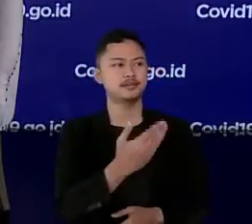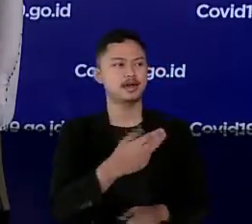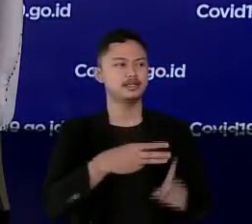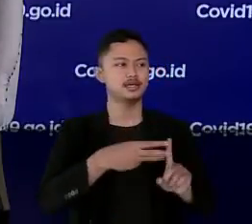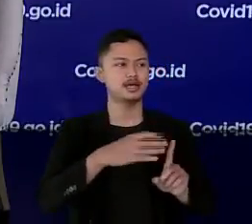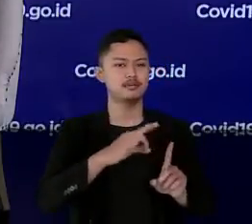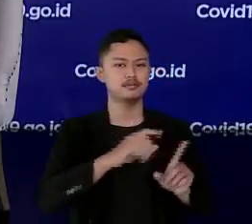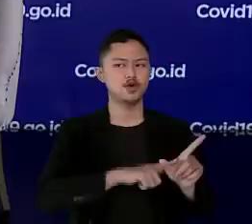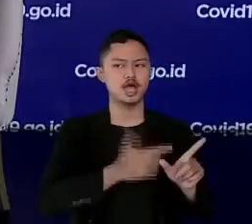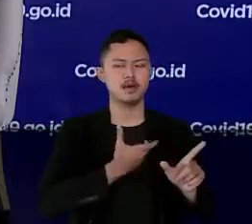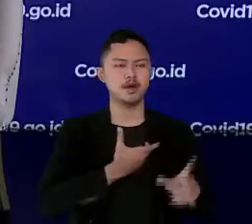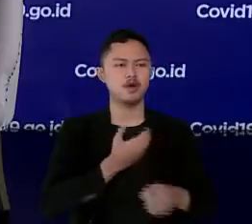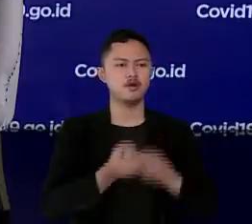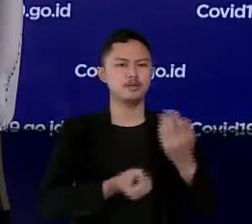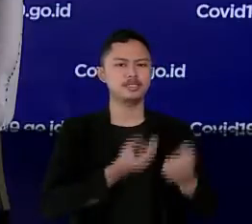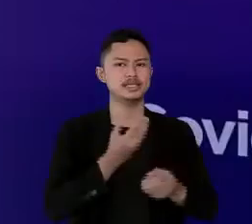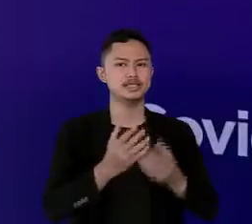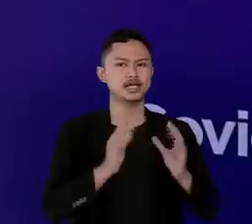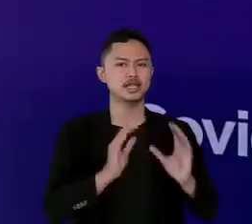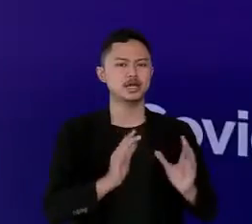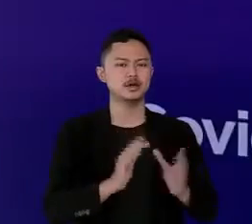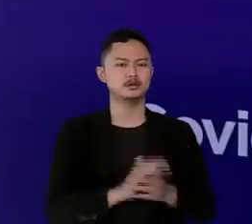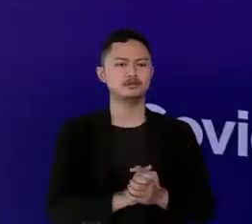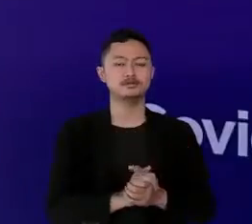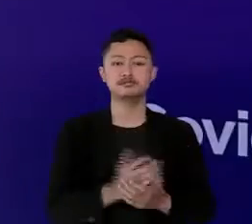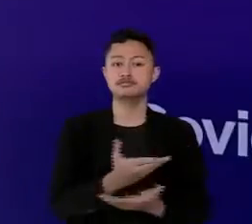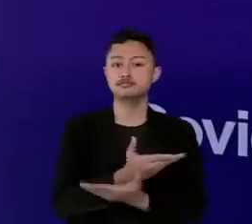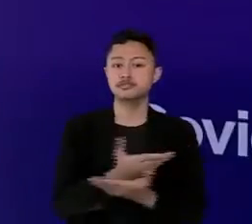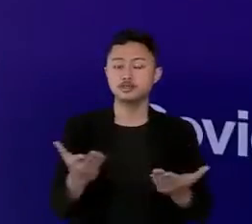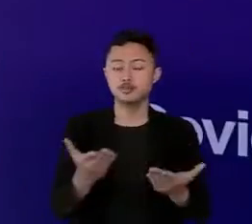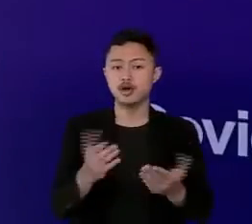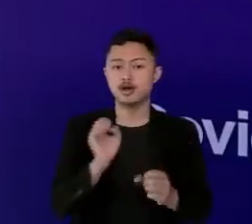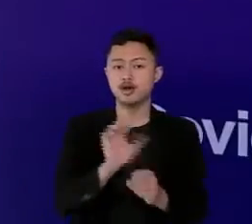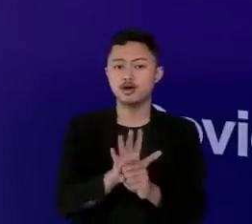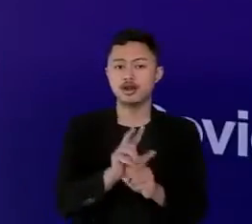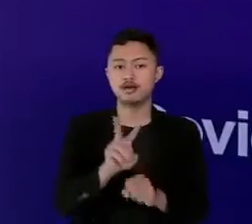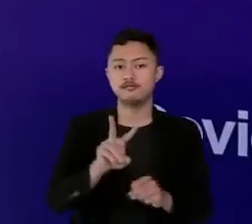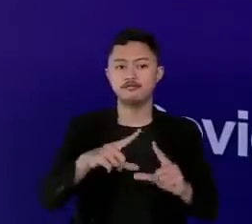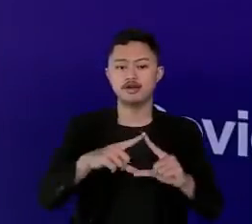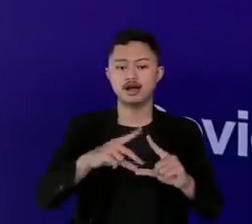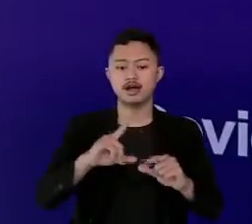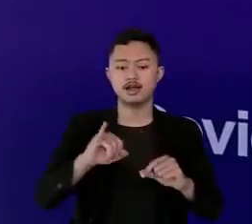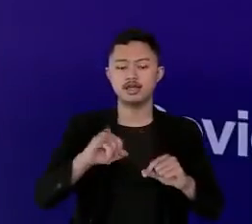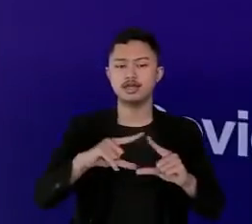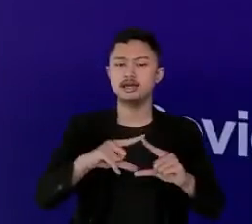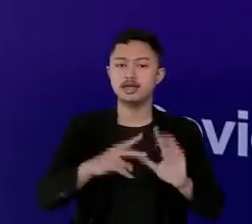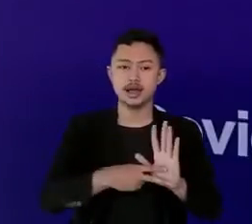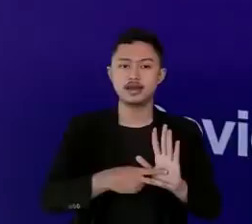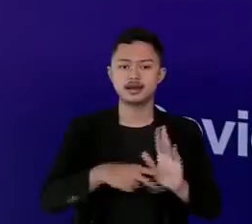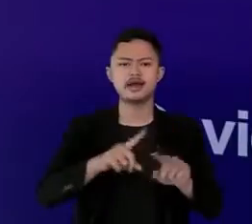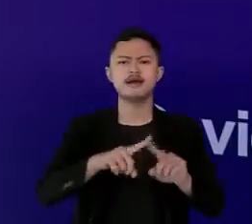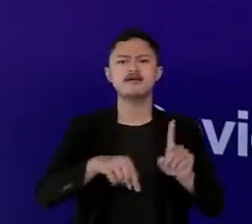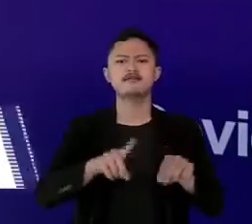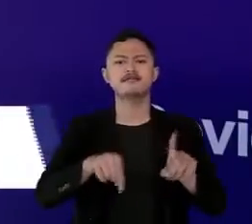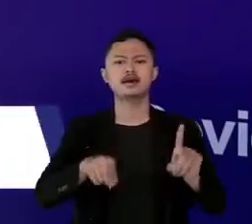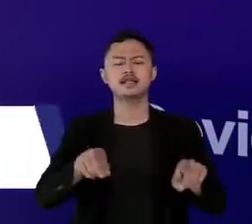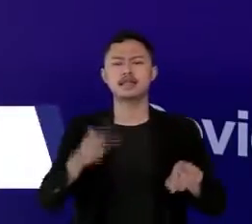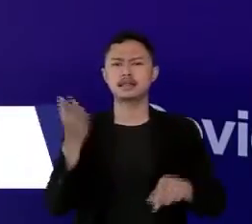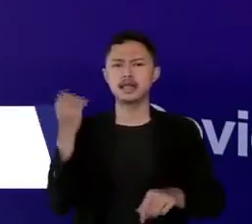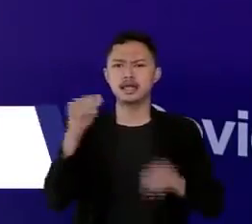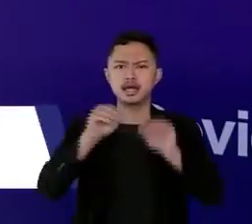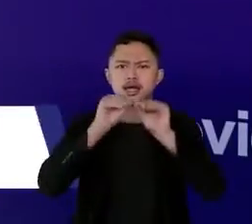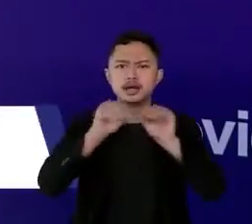Mas Boy Saya ingin menyampaikan apapun variannya jadi bahkan tadi